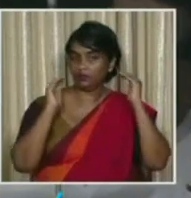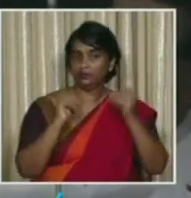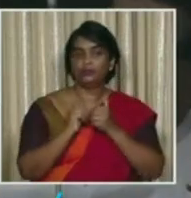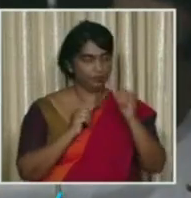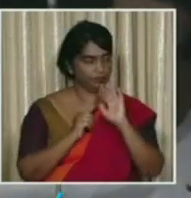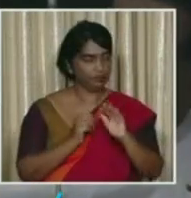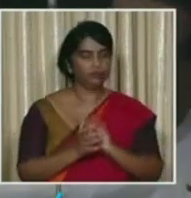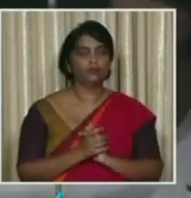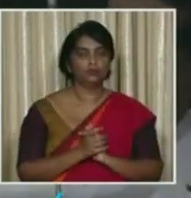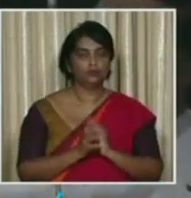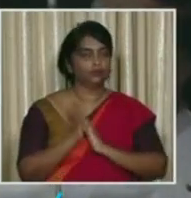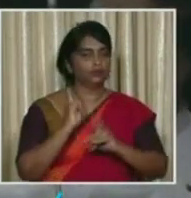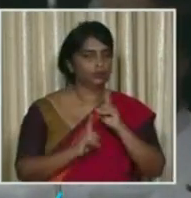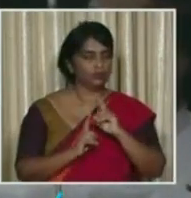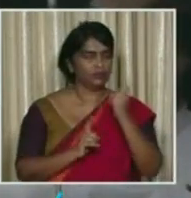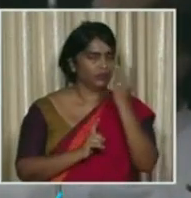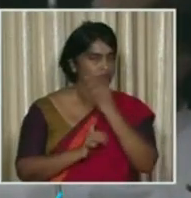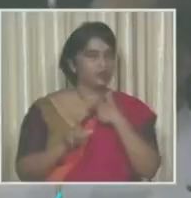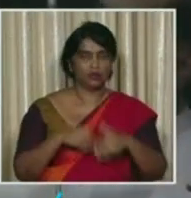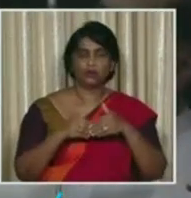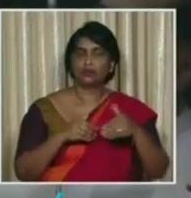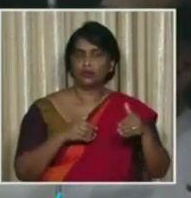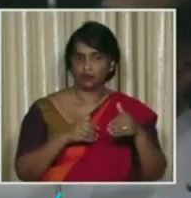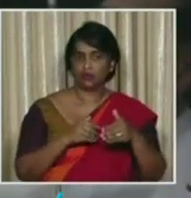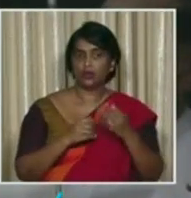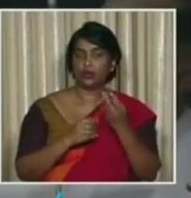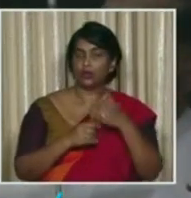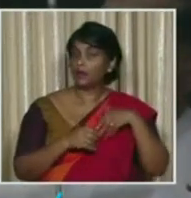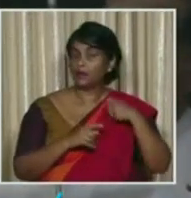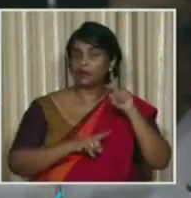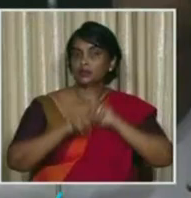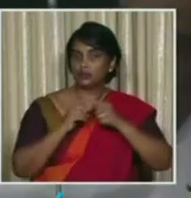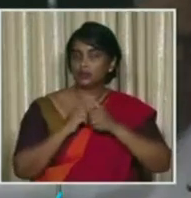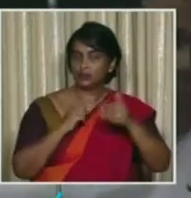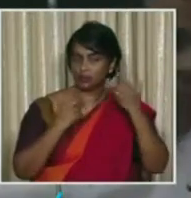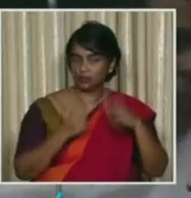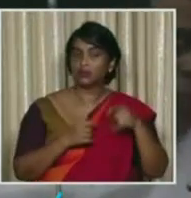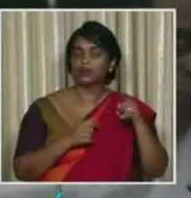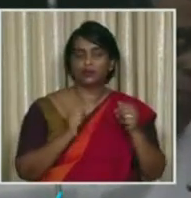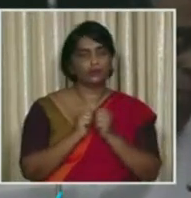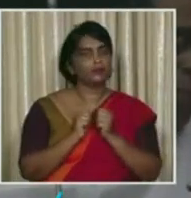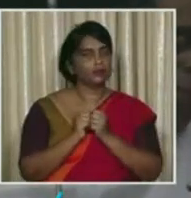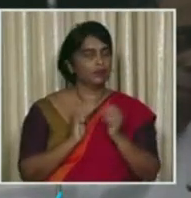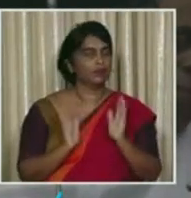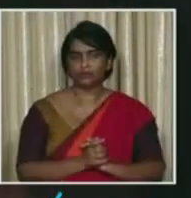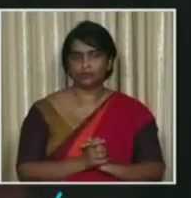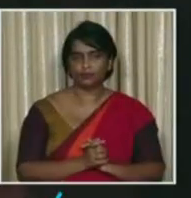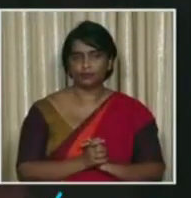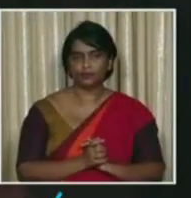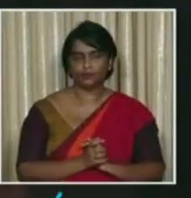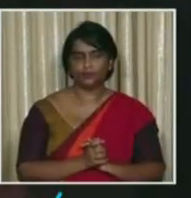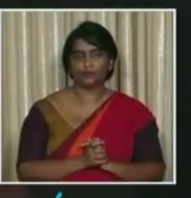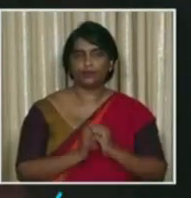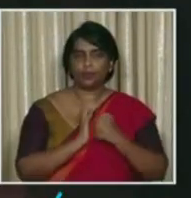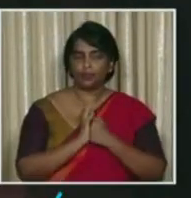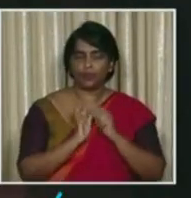පැවැත්වීම සඳහා අමාත්‍යංශ ගණනාවක් මේ වෙන විට මූලික සාකච්ඡාවල් පවත්වලා ඒ වැඩ කටයුතු ආරම්භ කළා තිබෙනවා. මේ